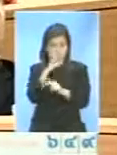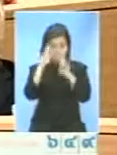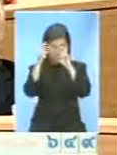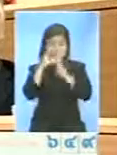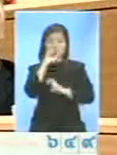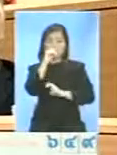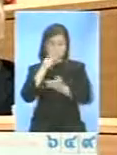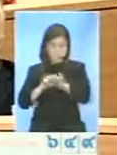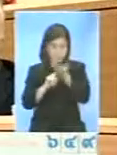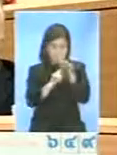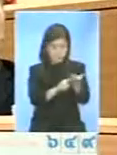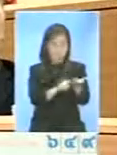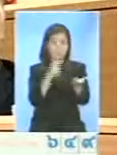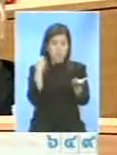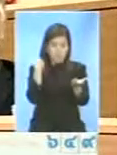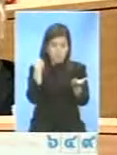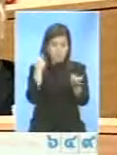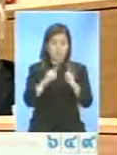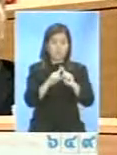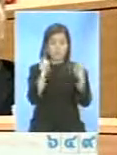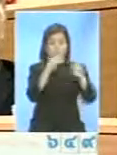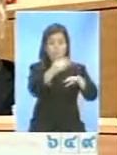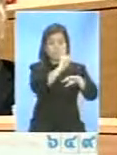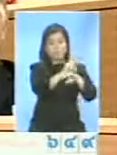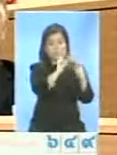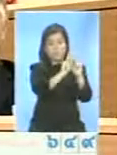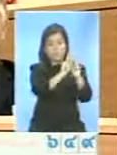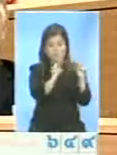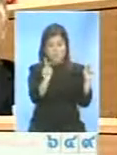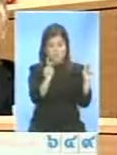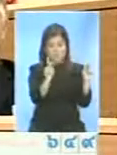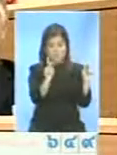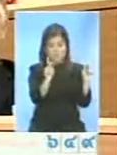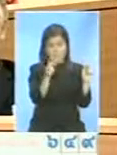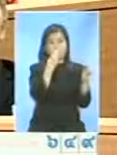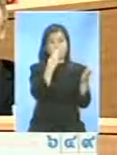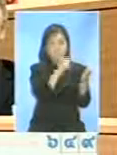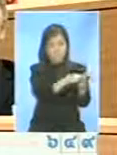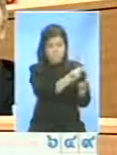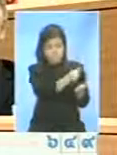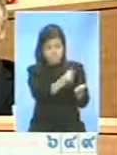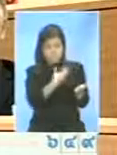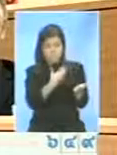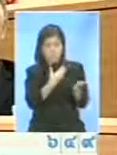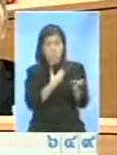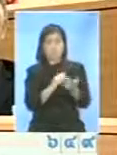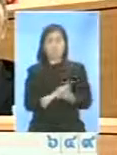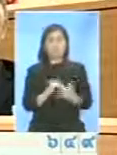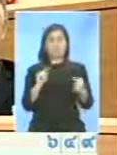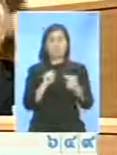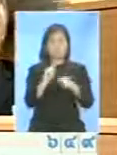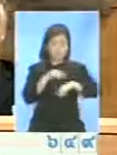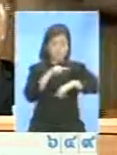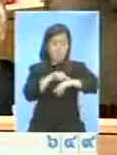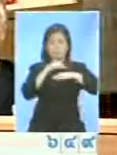ทีที่สุดแล้วคุณนิคมไวรัชพานิชนะครับก็บอกว่าเอางี้เรื่องนี้ขอให้บันทึกไว้ในการประชุม